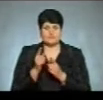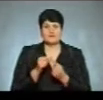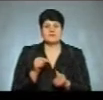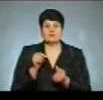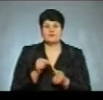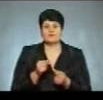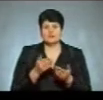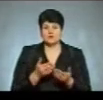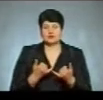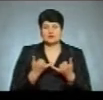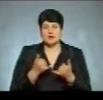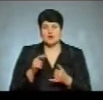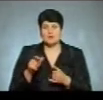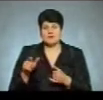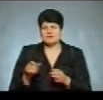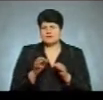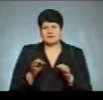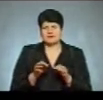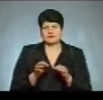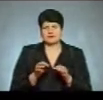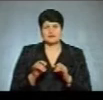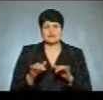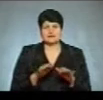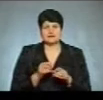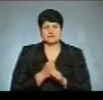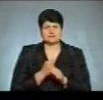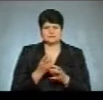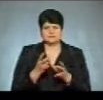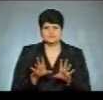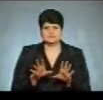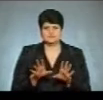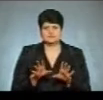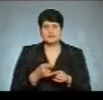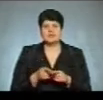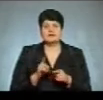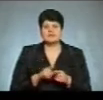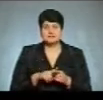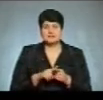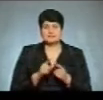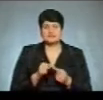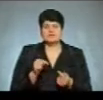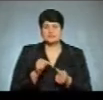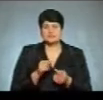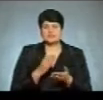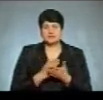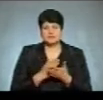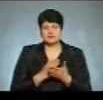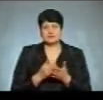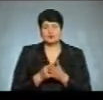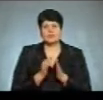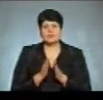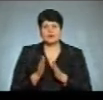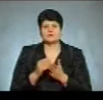відповідно, для громадян ніяких дій не потрібно було здійснювати. Це, відповідно, відбувається відповідно до